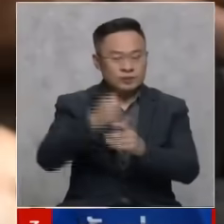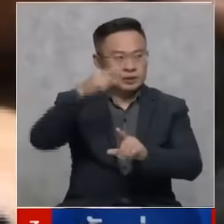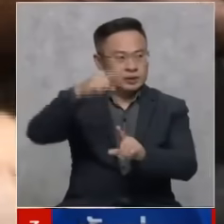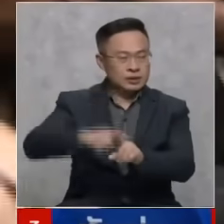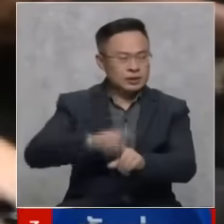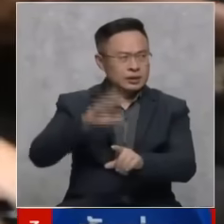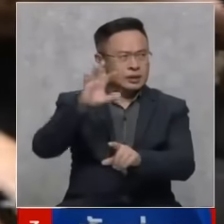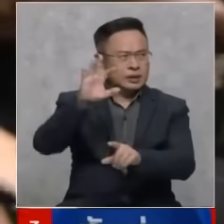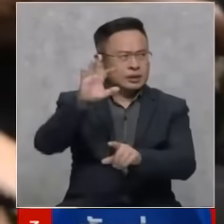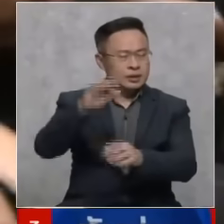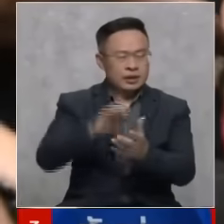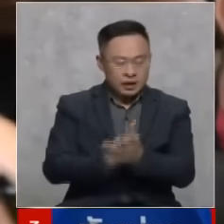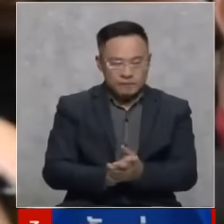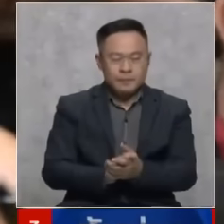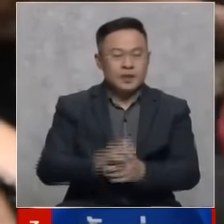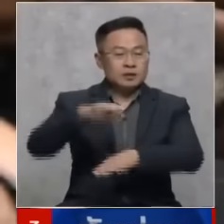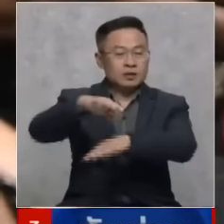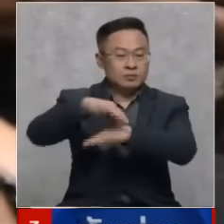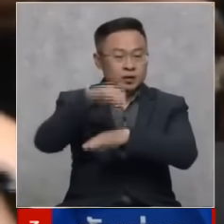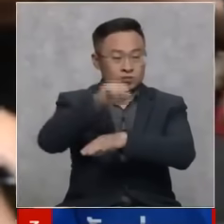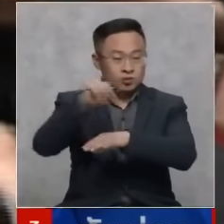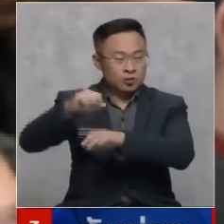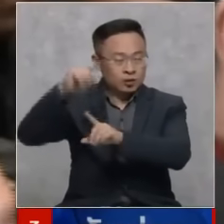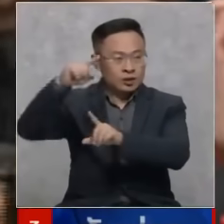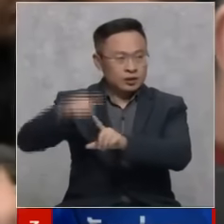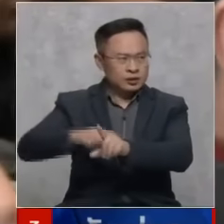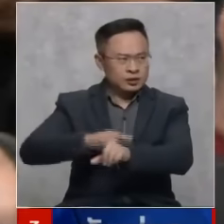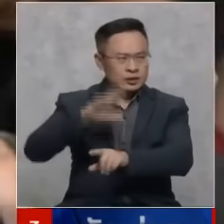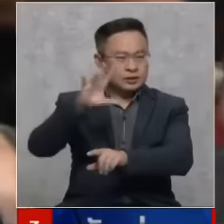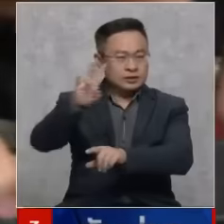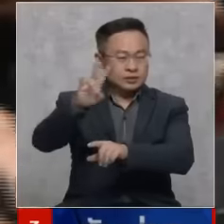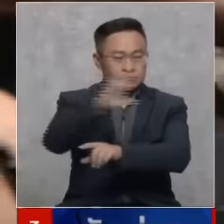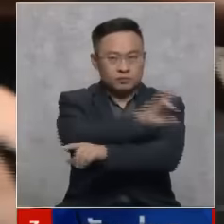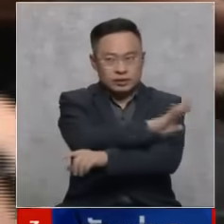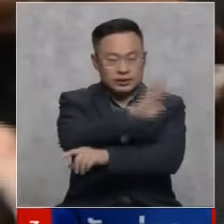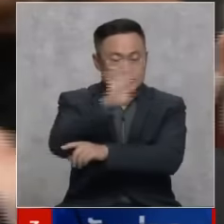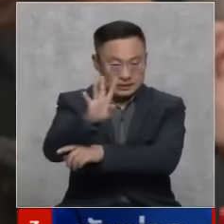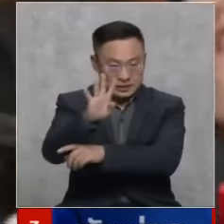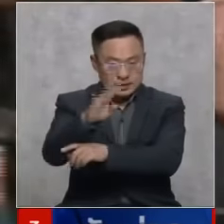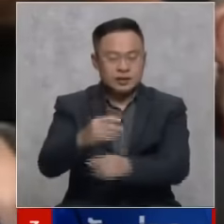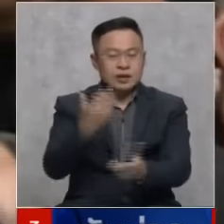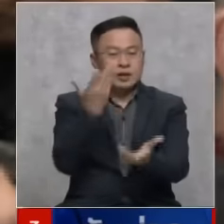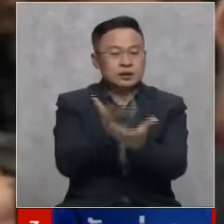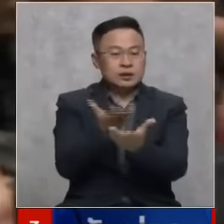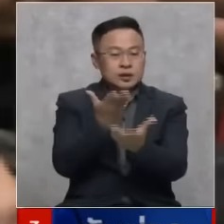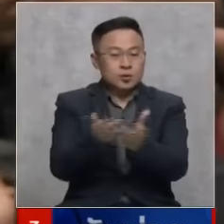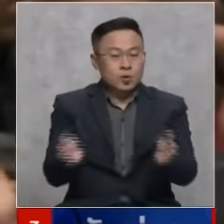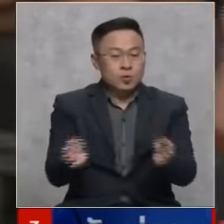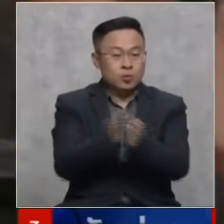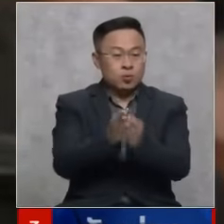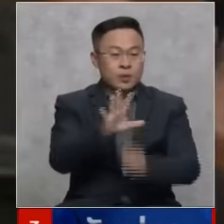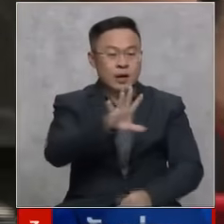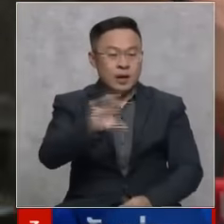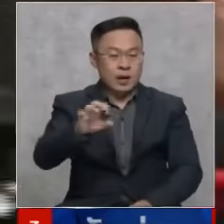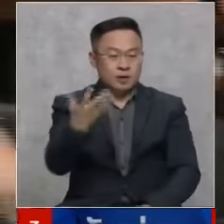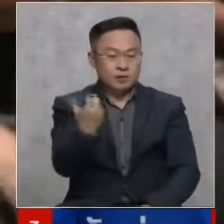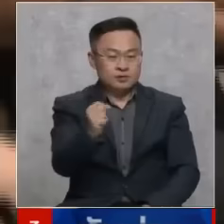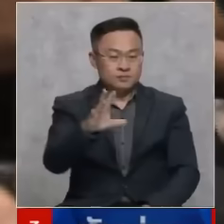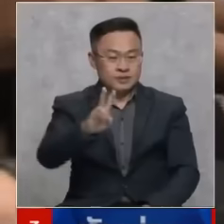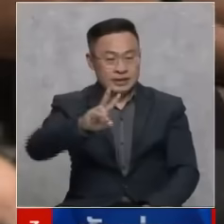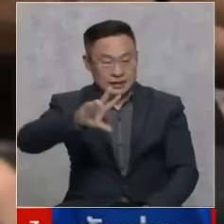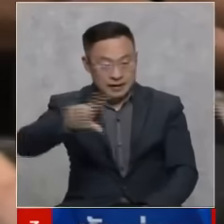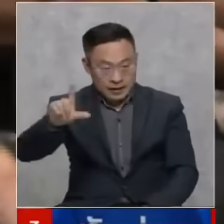คมค่ะคุณหมอชนน่านมีทรัพย์สินรวม561ล้านนะคะเป็นทรัพย์สินของคุณหมอเอง